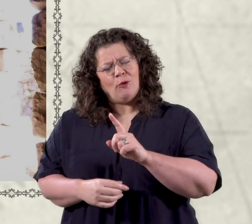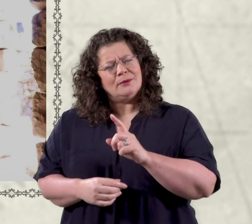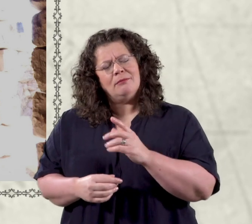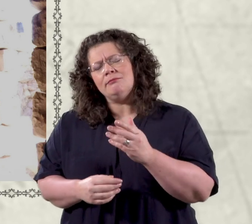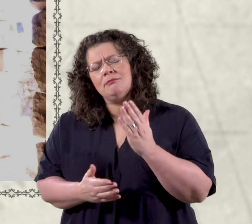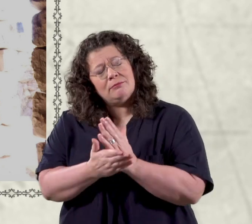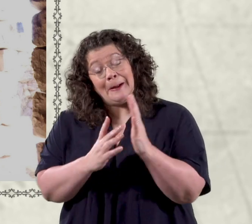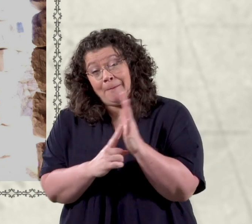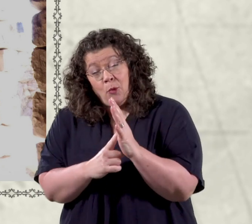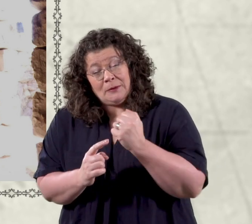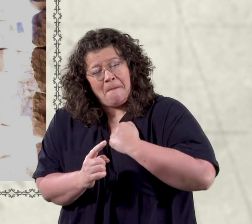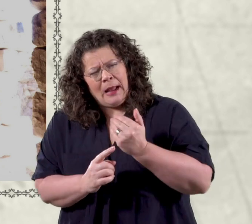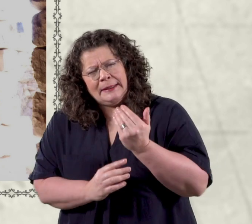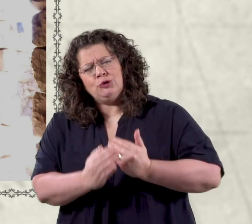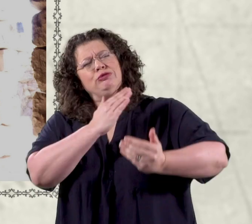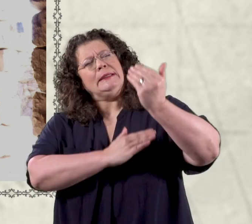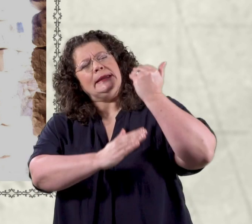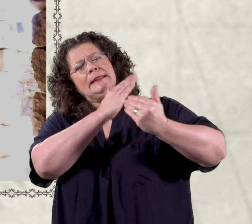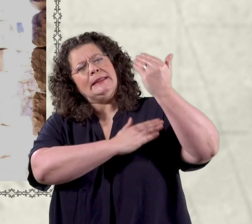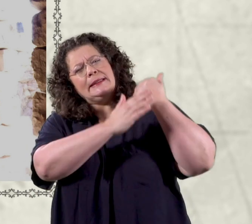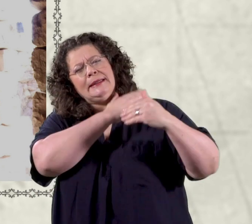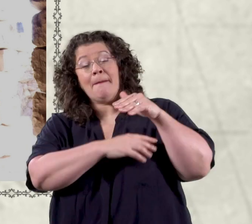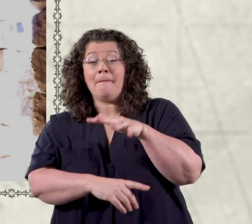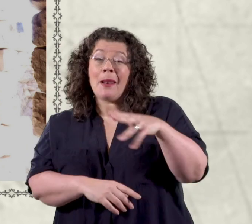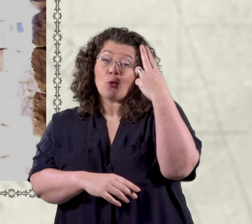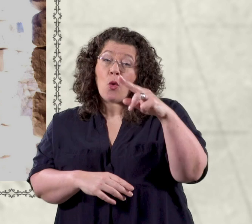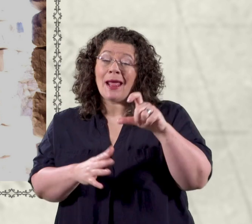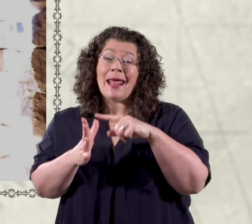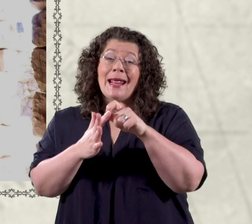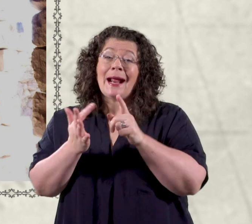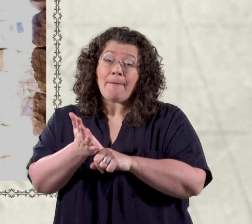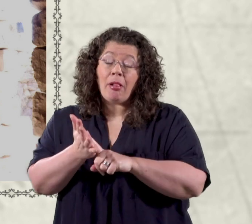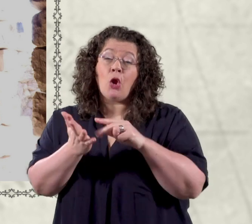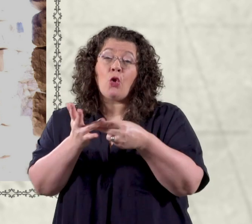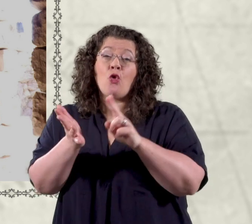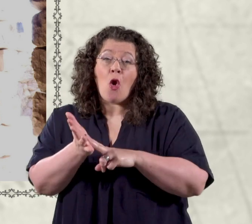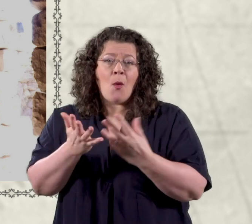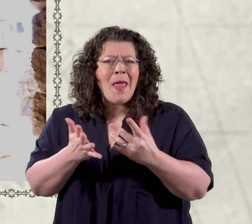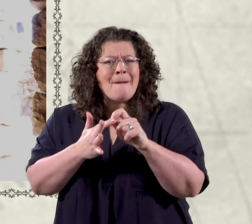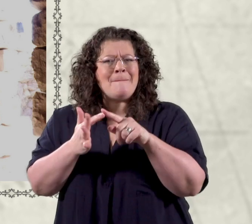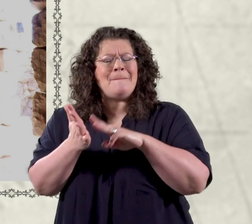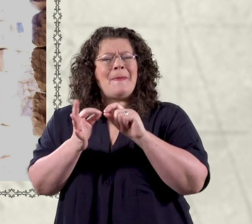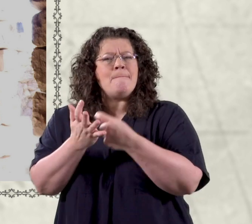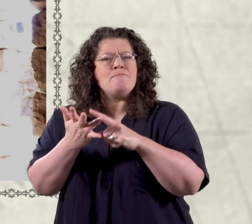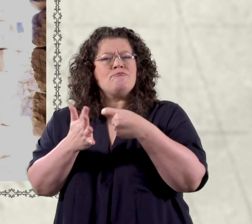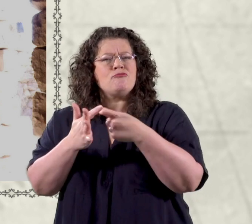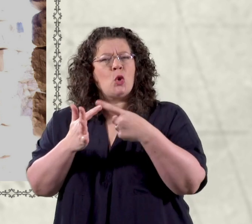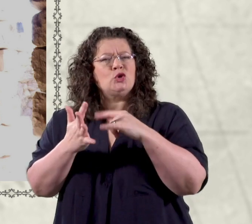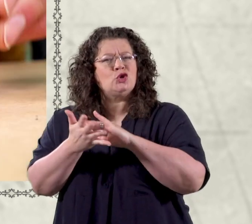Carreg Non, dwi'n galw hon, wedi chasglu o Capel Non.